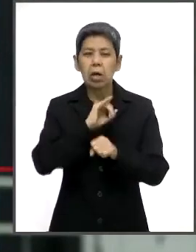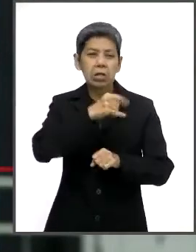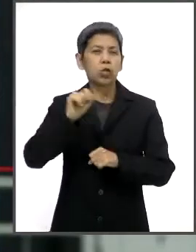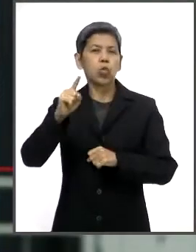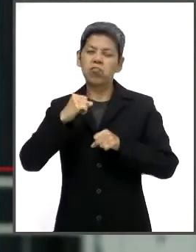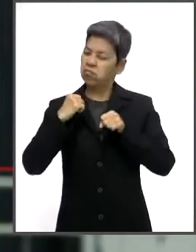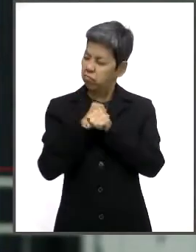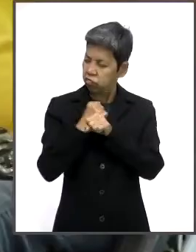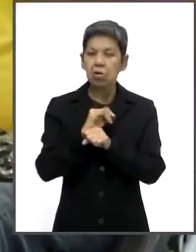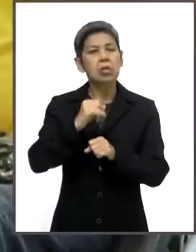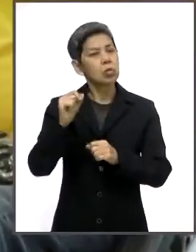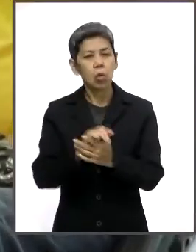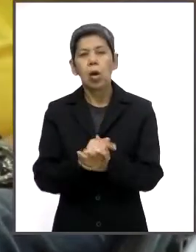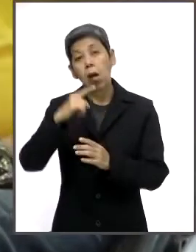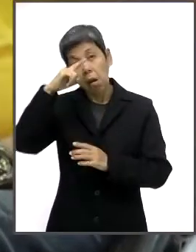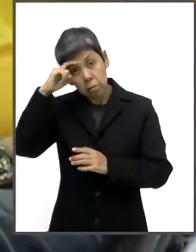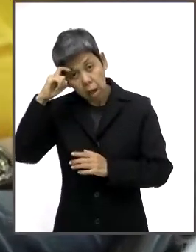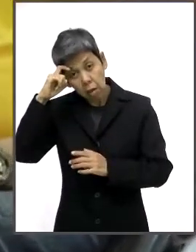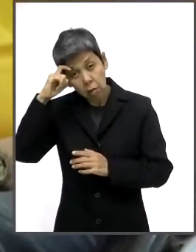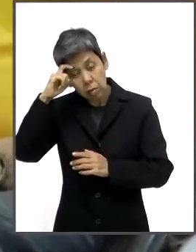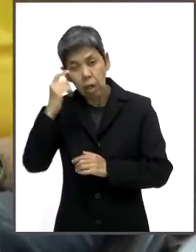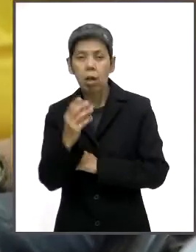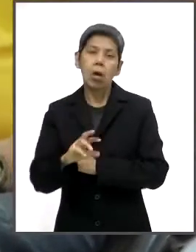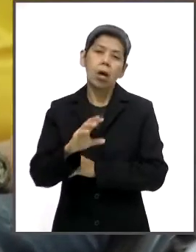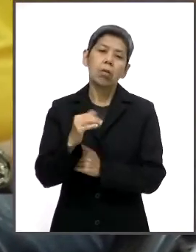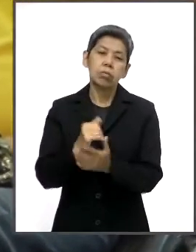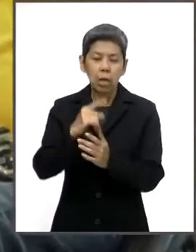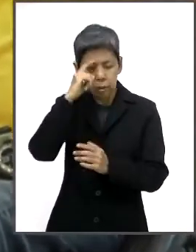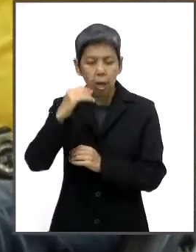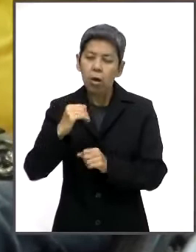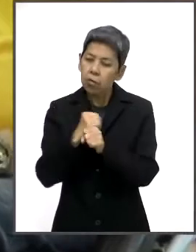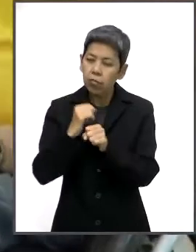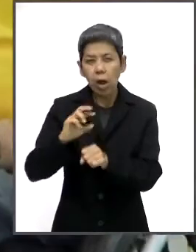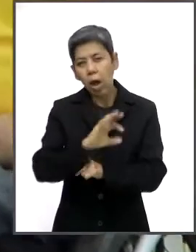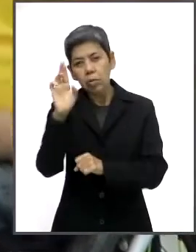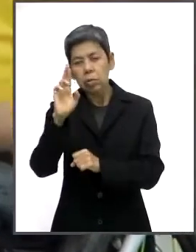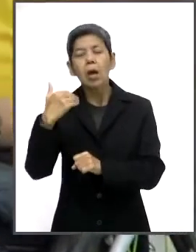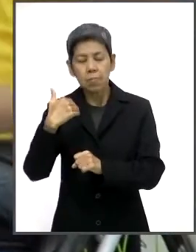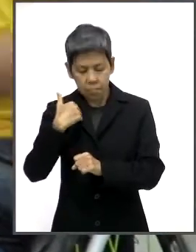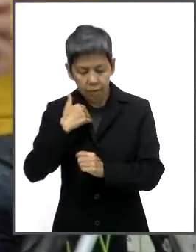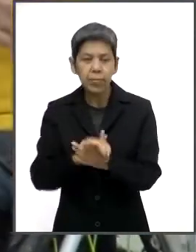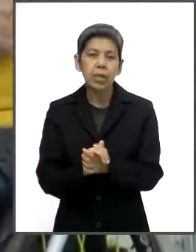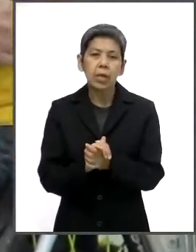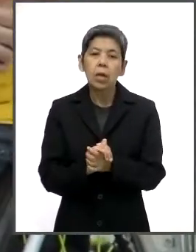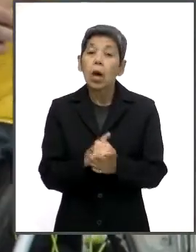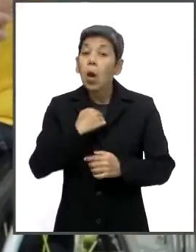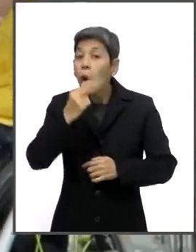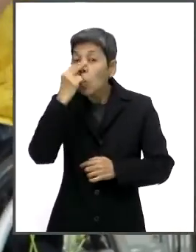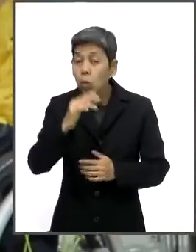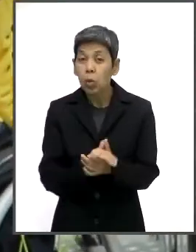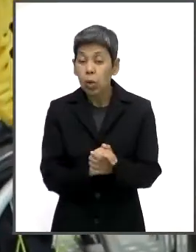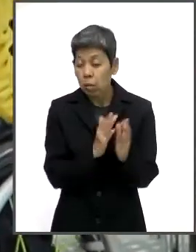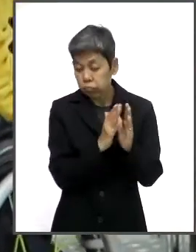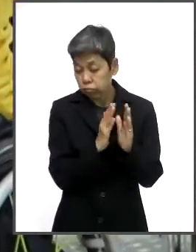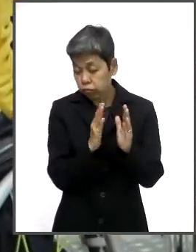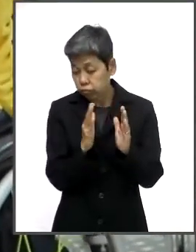ศุกร์วันเสาร์ก็คือครึ่งวันเวลาวันเสาร์ก็จะมีการเทสการแข่งขันคิดดูอะต